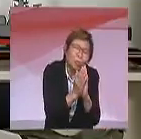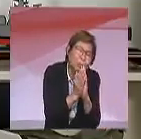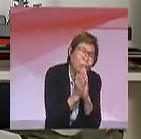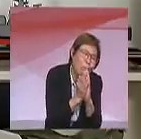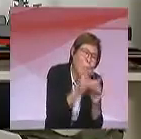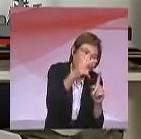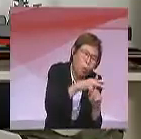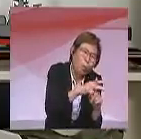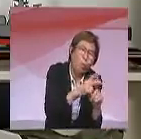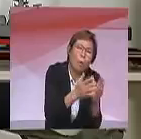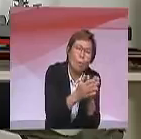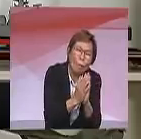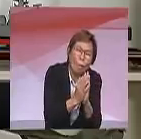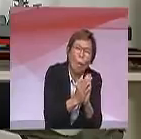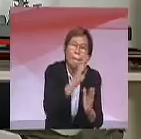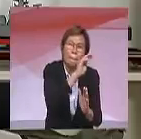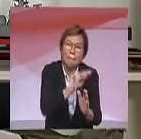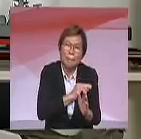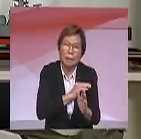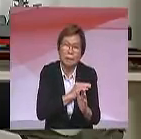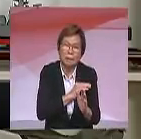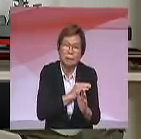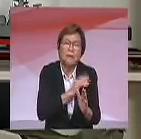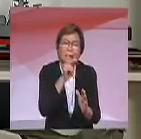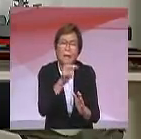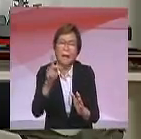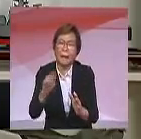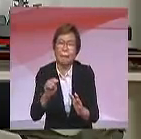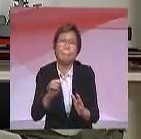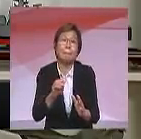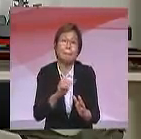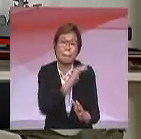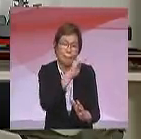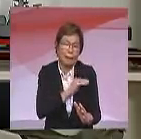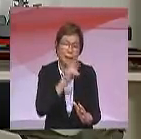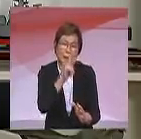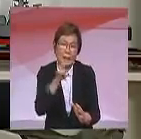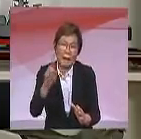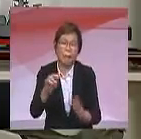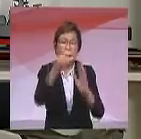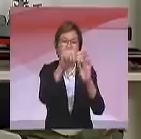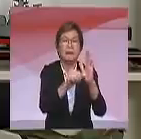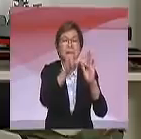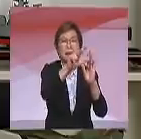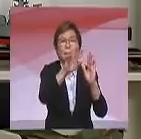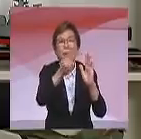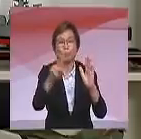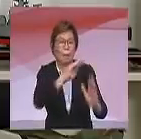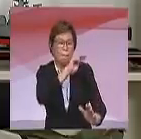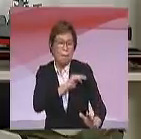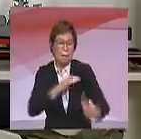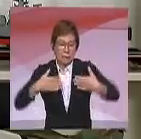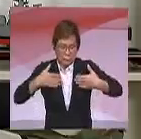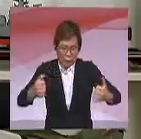pengurangan daripada Kementerian Menteri Kesihatan. Kerana di bawah Akta 342, kuasa menteri untuk